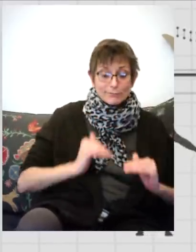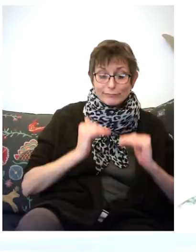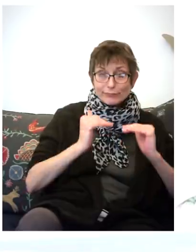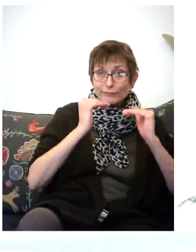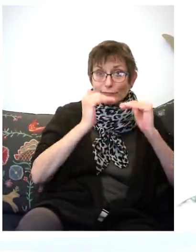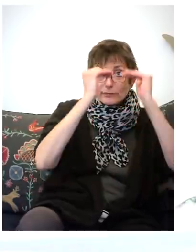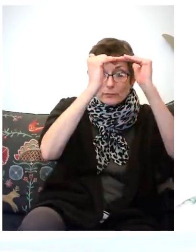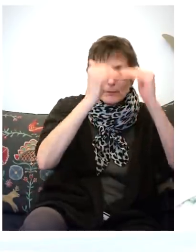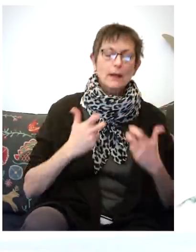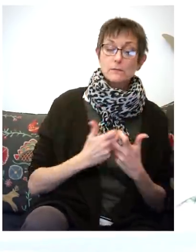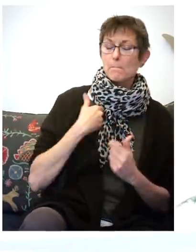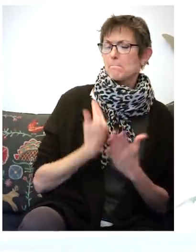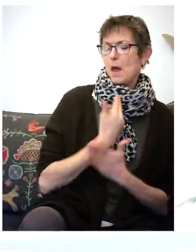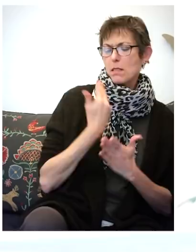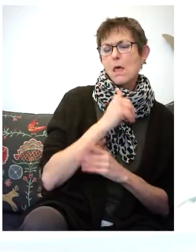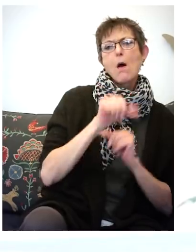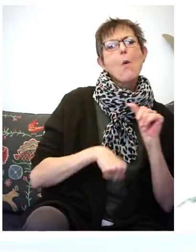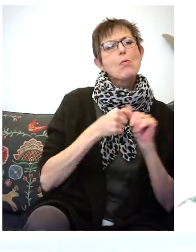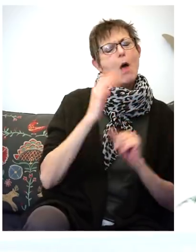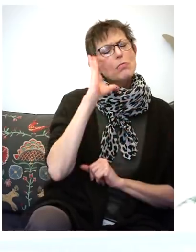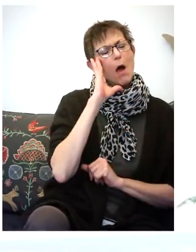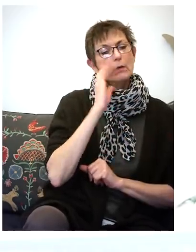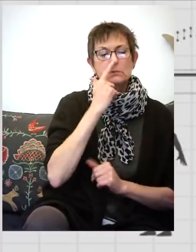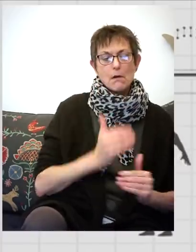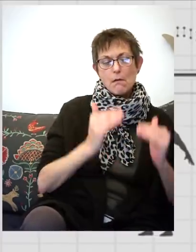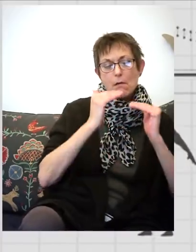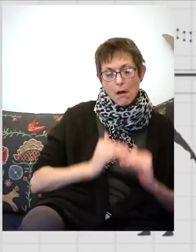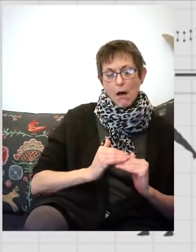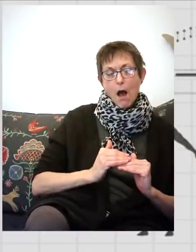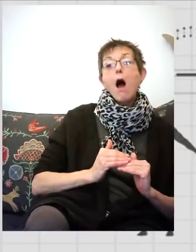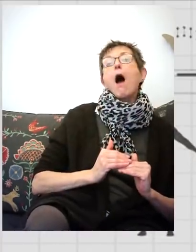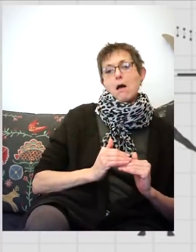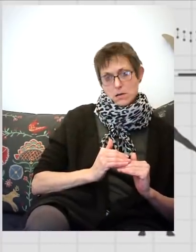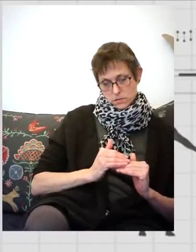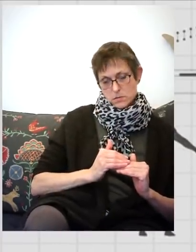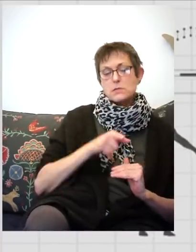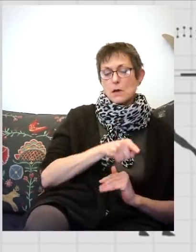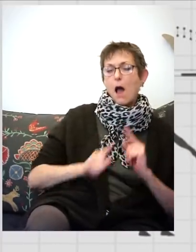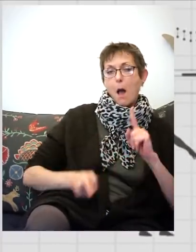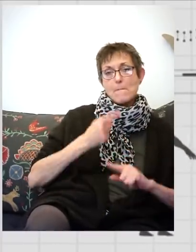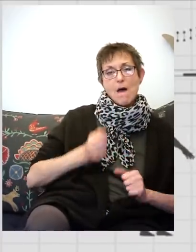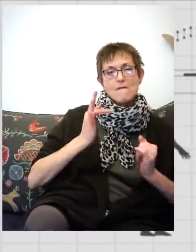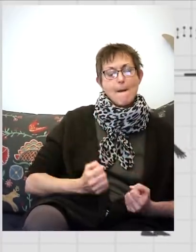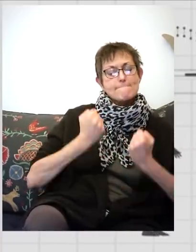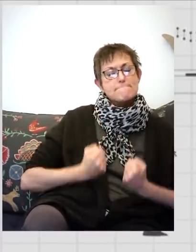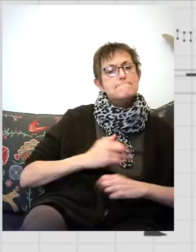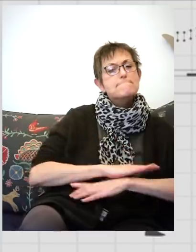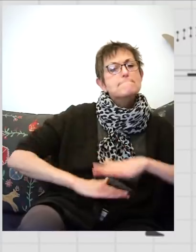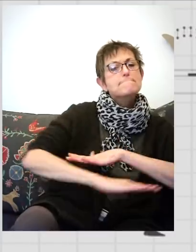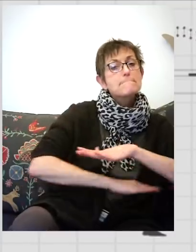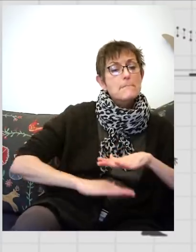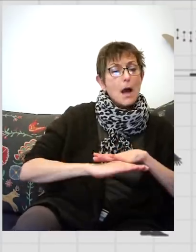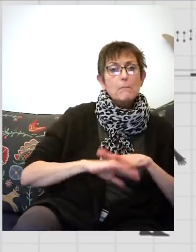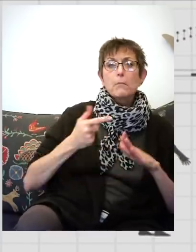pyramide de Maslow. Dans mon exemple, dormir le matin couvre plutôt un besoin physiologique, donc là sur le premier étage le plus large de la pyramide de